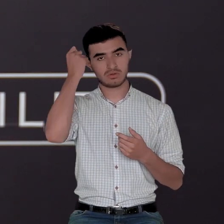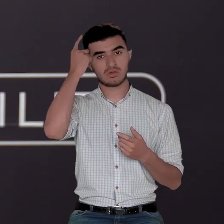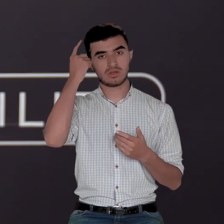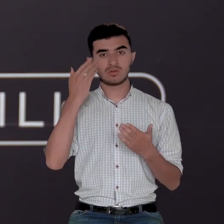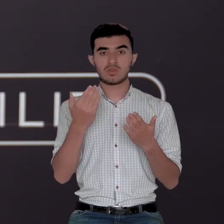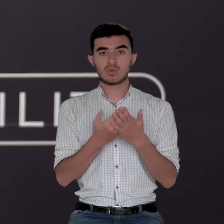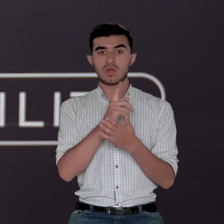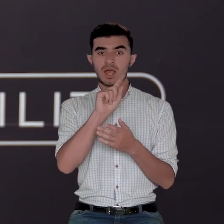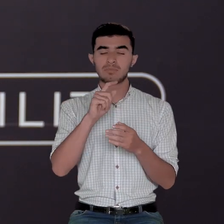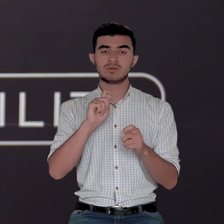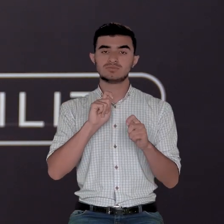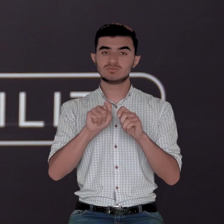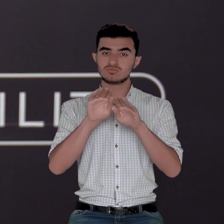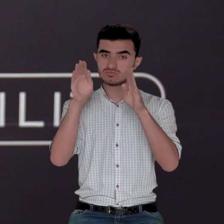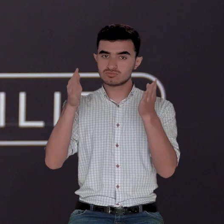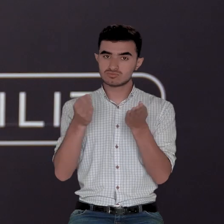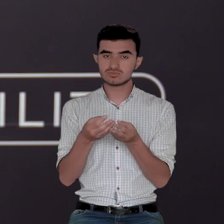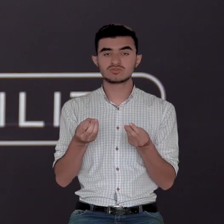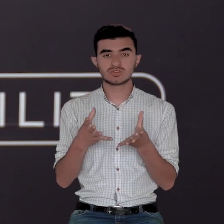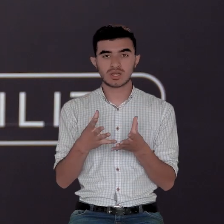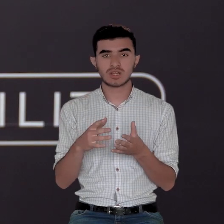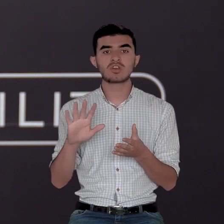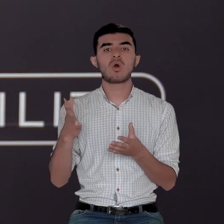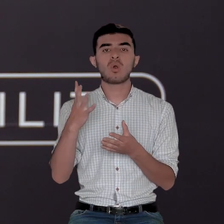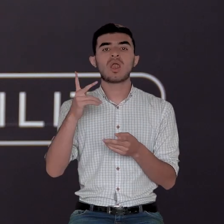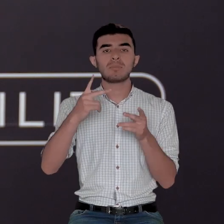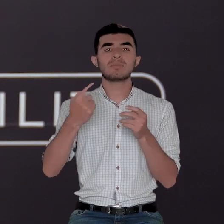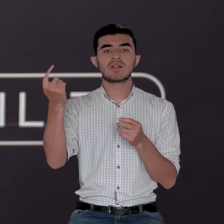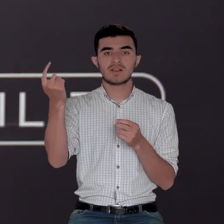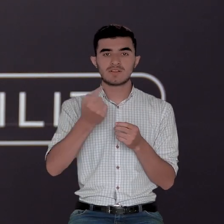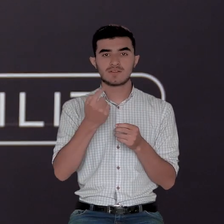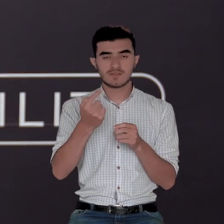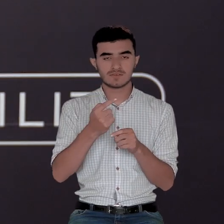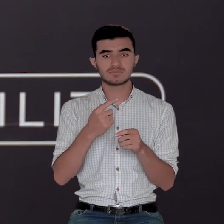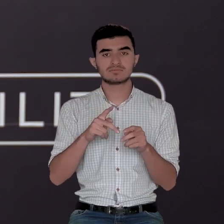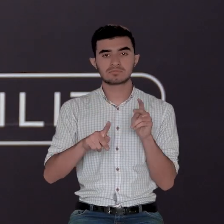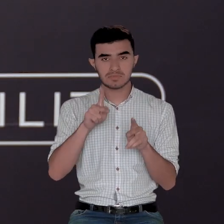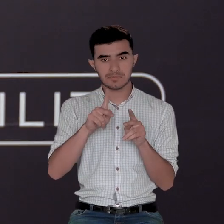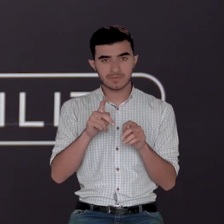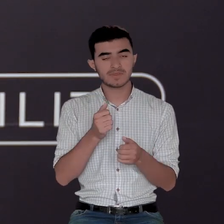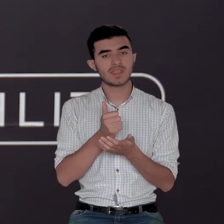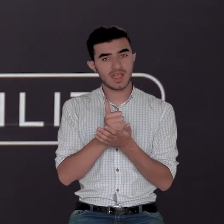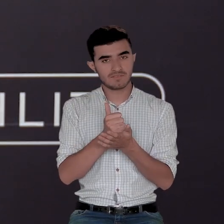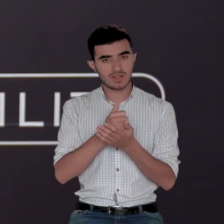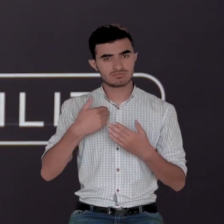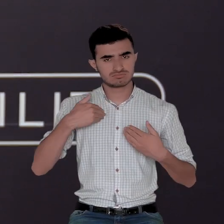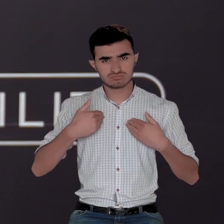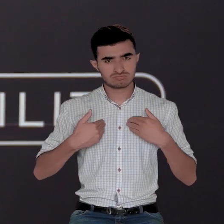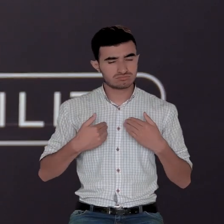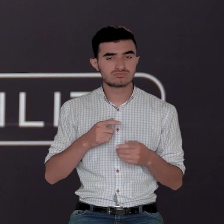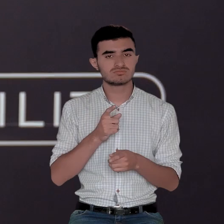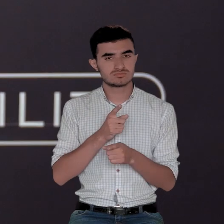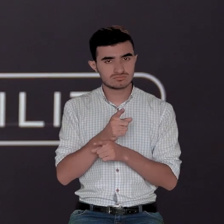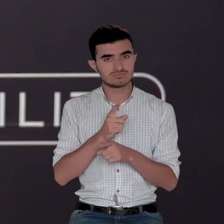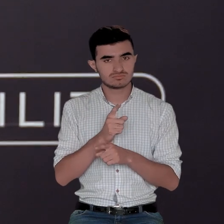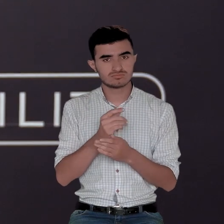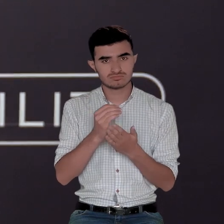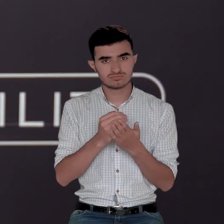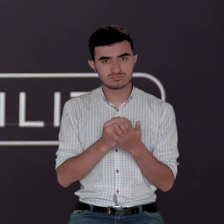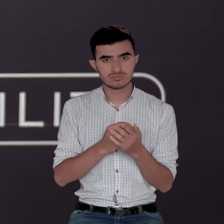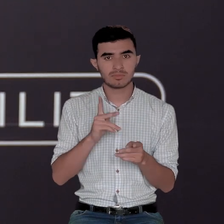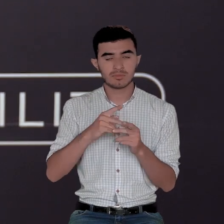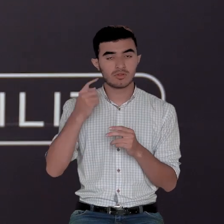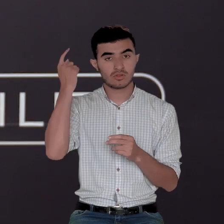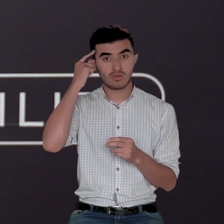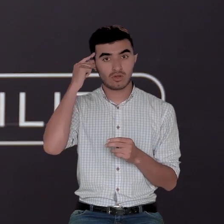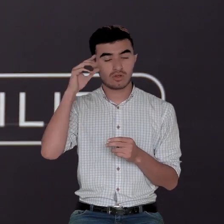then he opened up his clinic there in Geelong, और वहाँ पे फिर he started treating other people as well, and